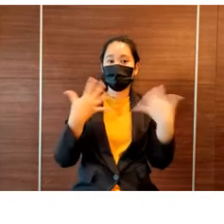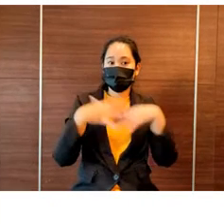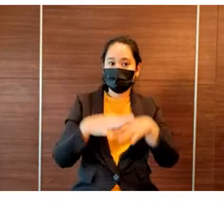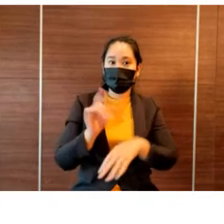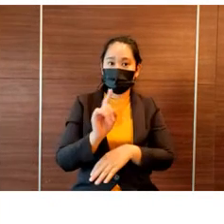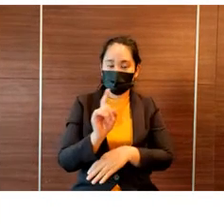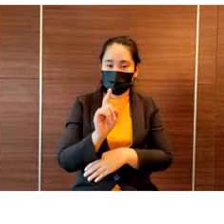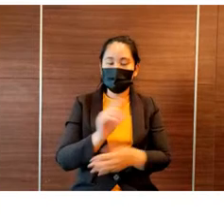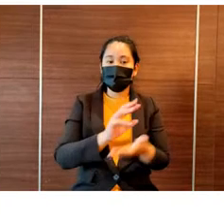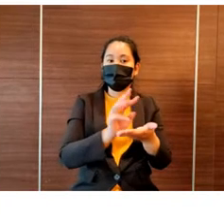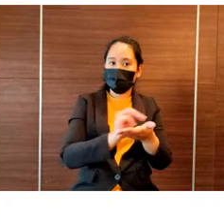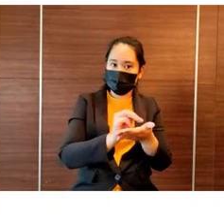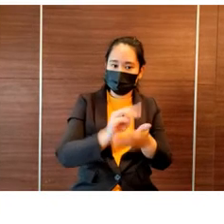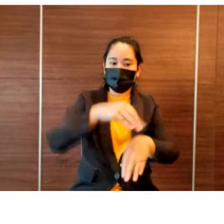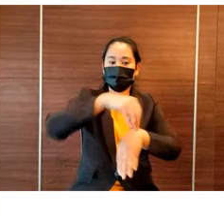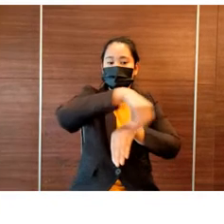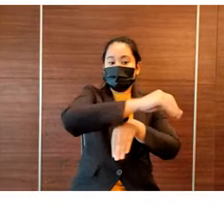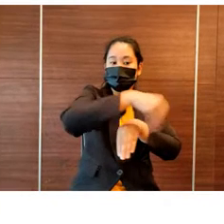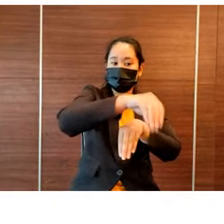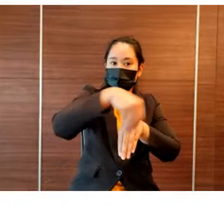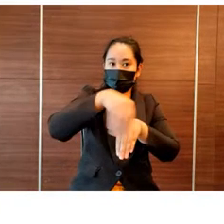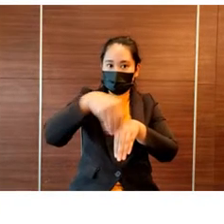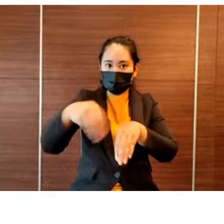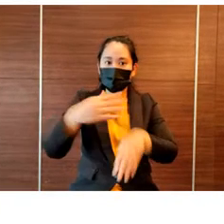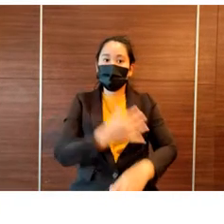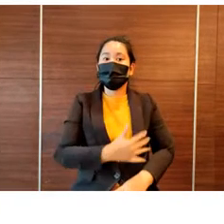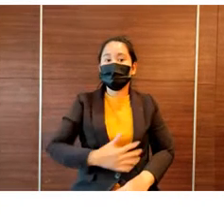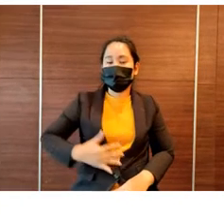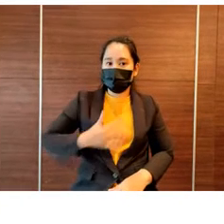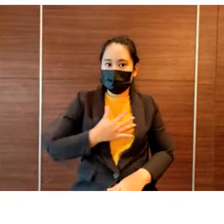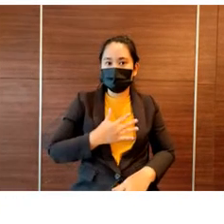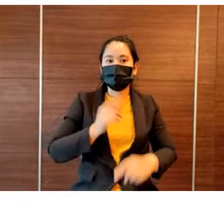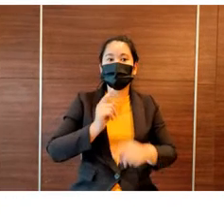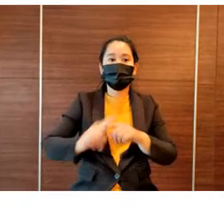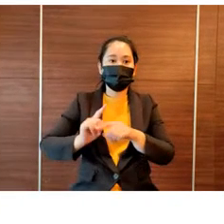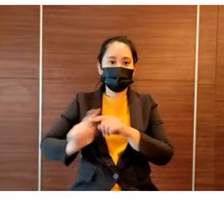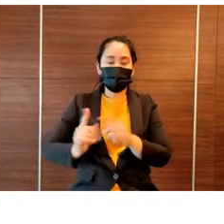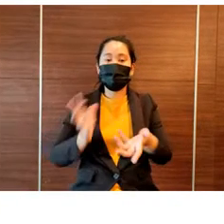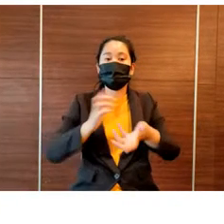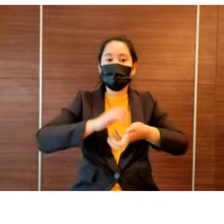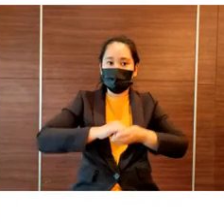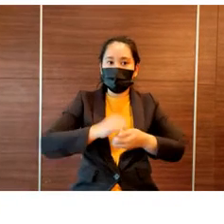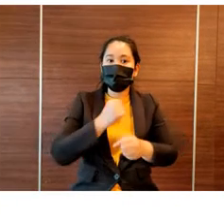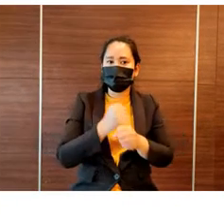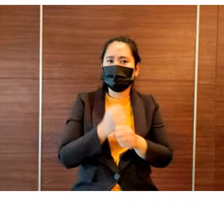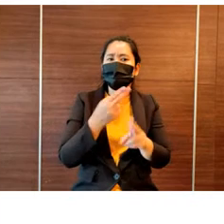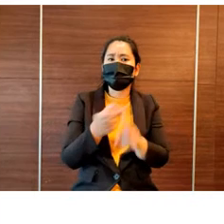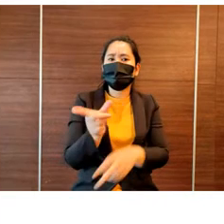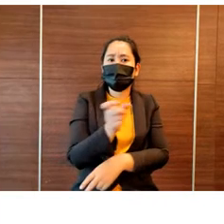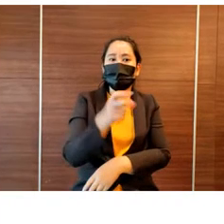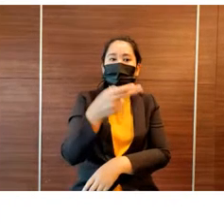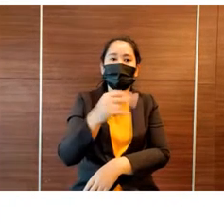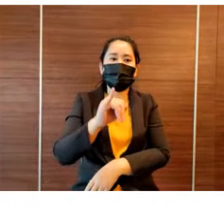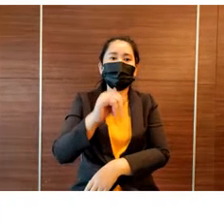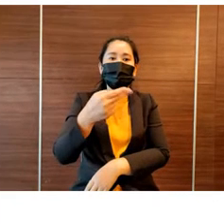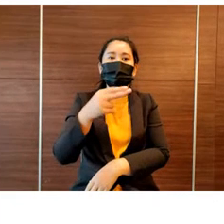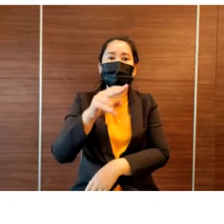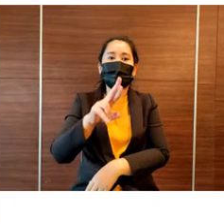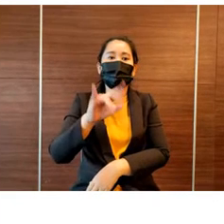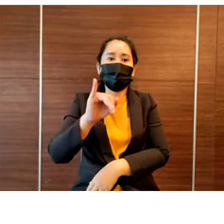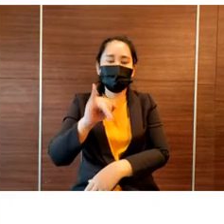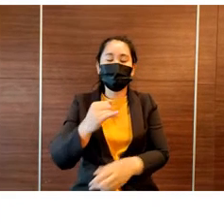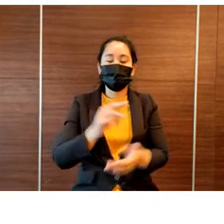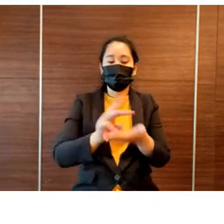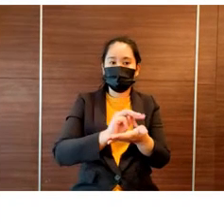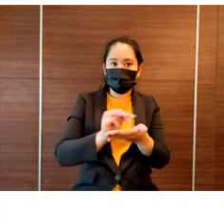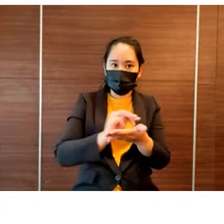ครับเครือข่ายสุขภาพและโอกาสและ IHRI มูลนิธิสถาบันเพื่อการวิ